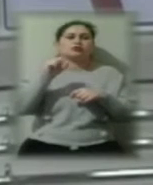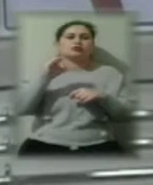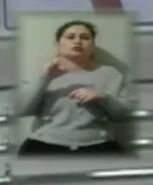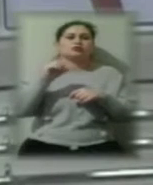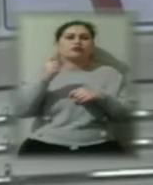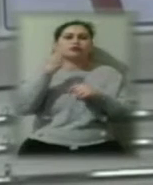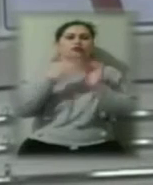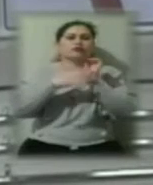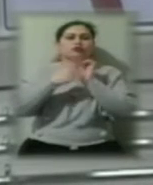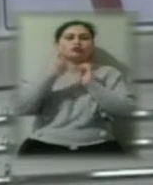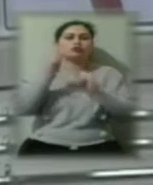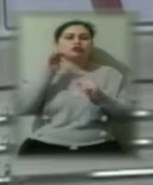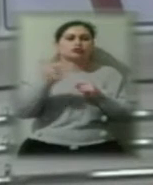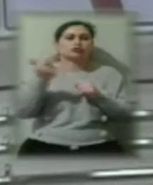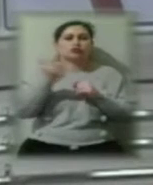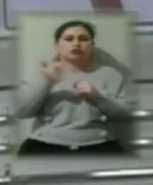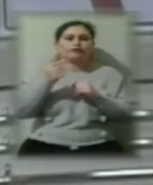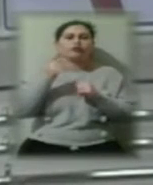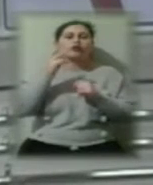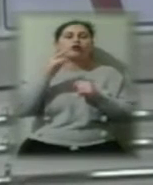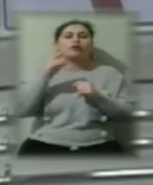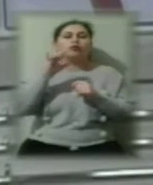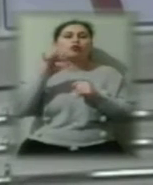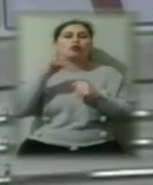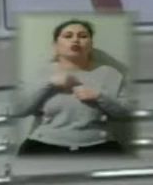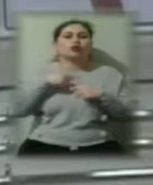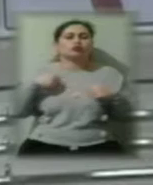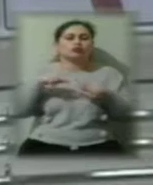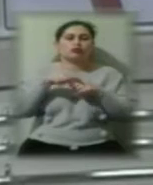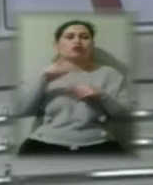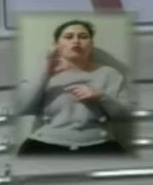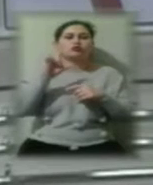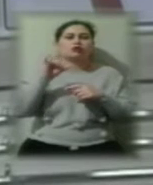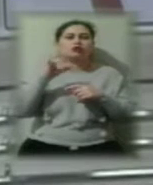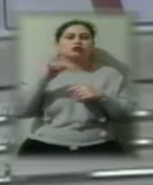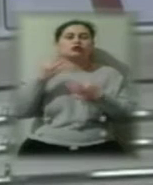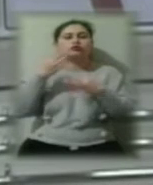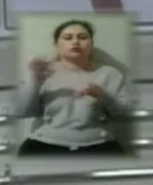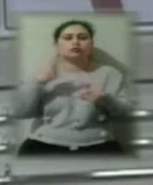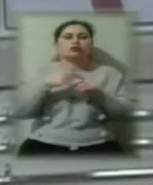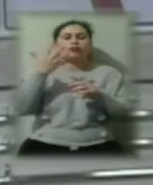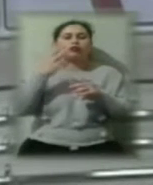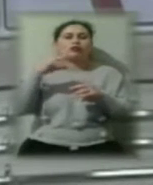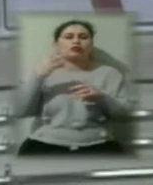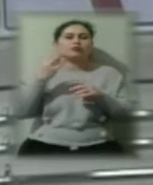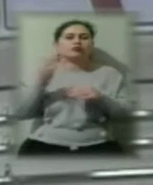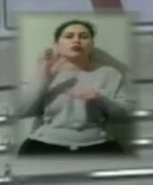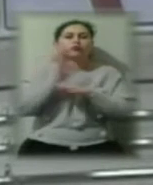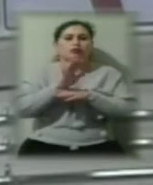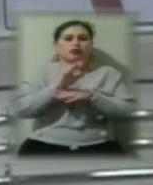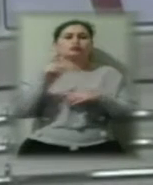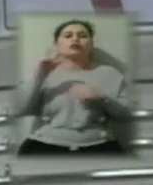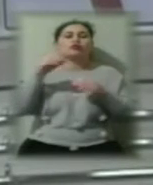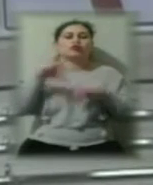191 тисяча гривень. Прокуратура це рішення оскаржила, і 5 липня Запорізький апеляційний суд ухвалив нове рішення – тримання